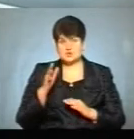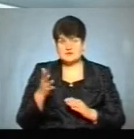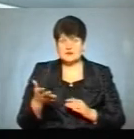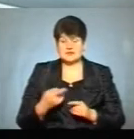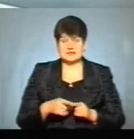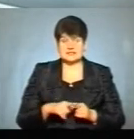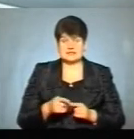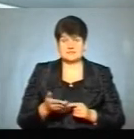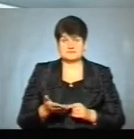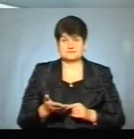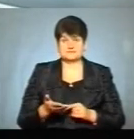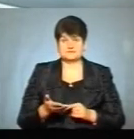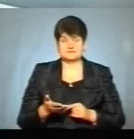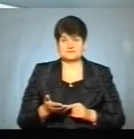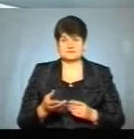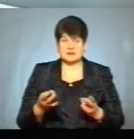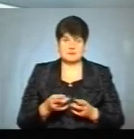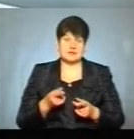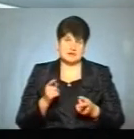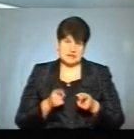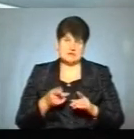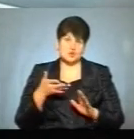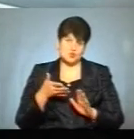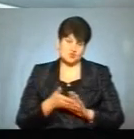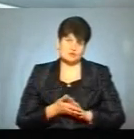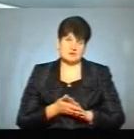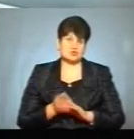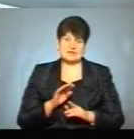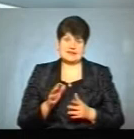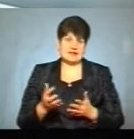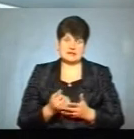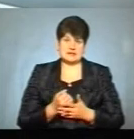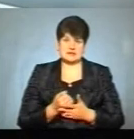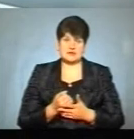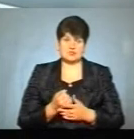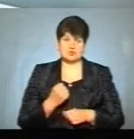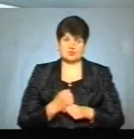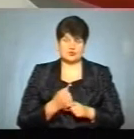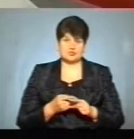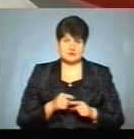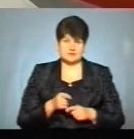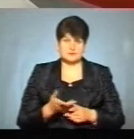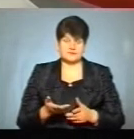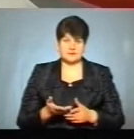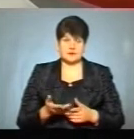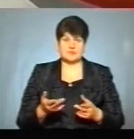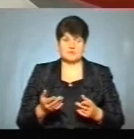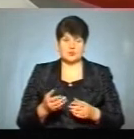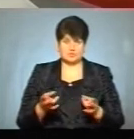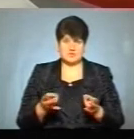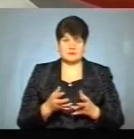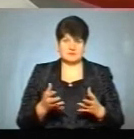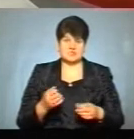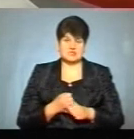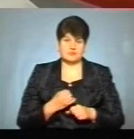треба… Вже дійсно розуміти, що ти не знайдеш за своїм фахом роботу. Що... Тому що потреба більше в робітничих. Більше, так, правильно?